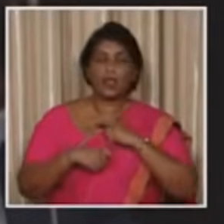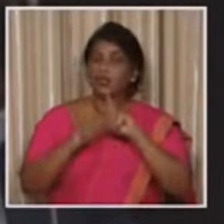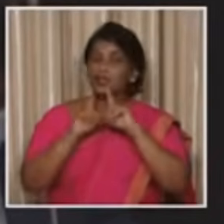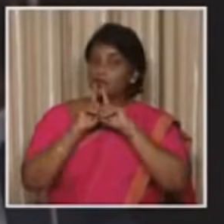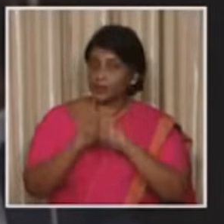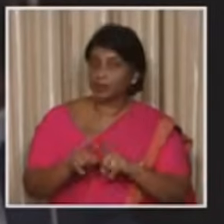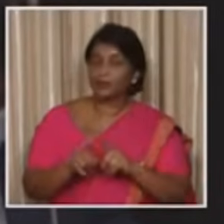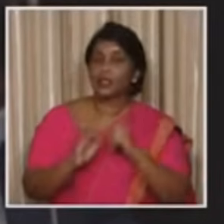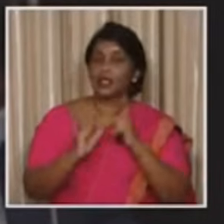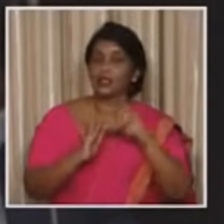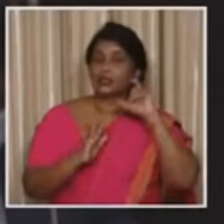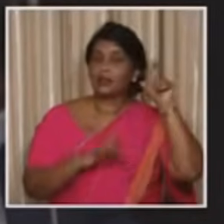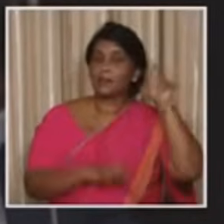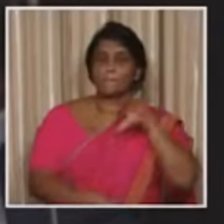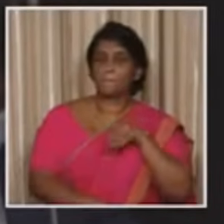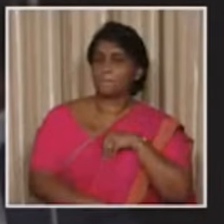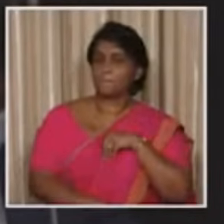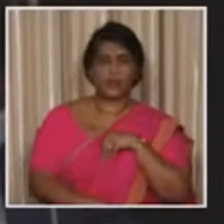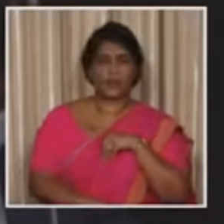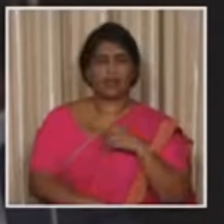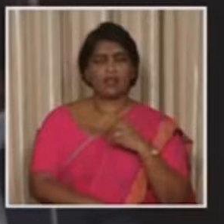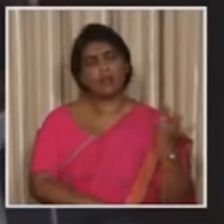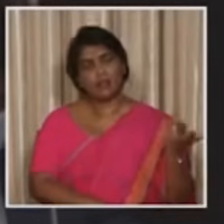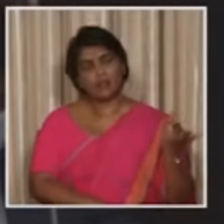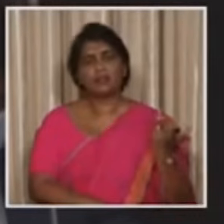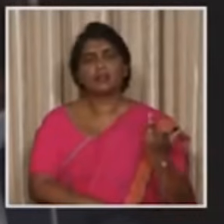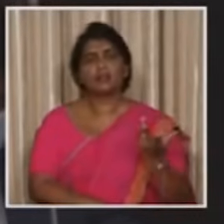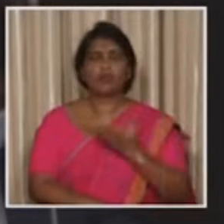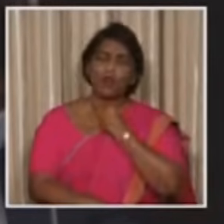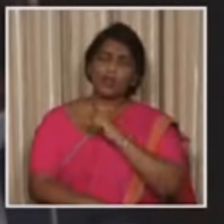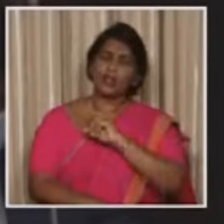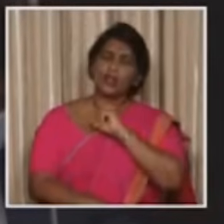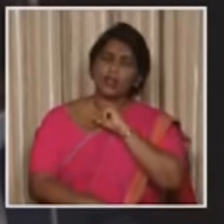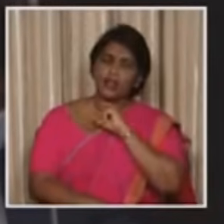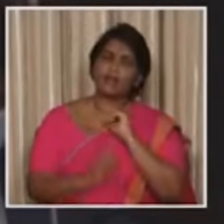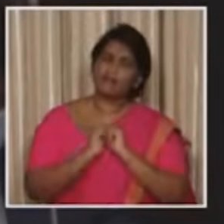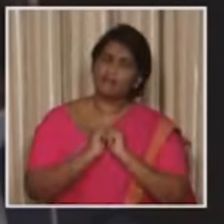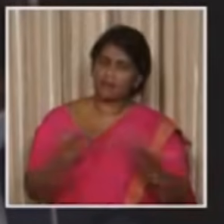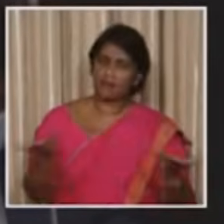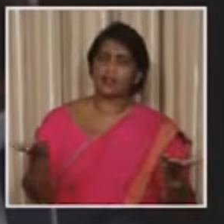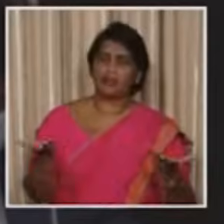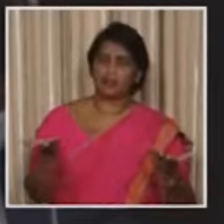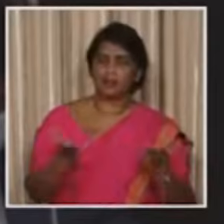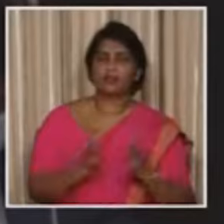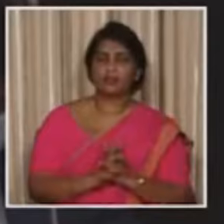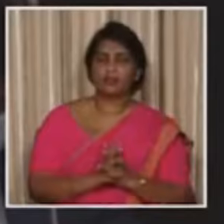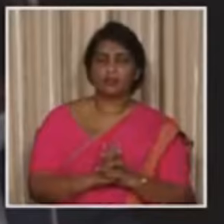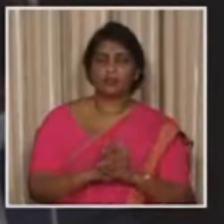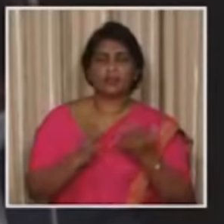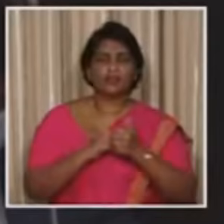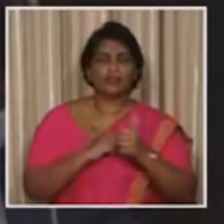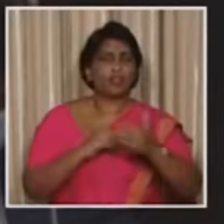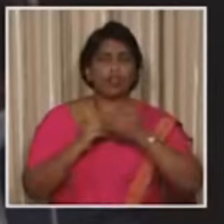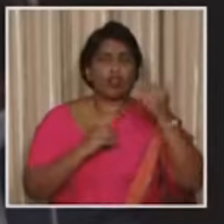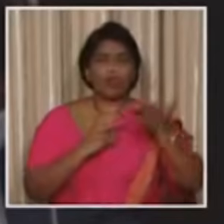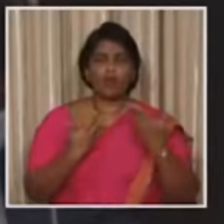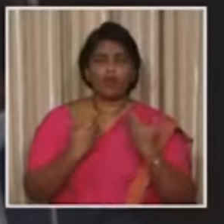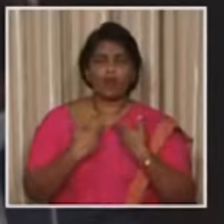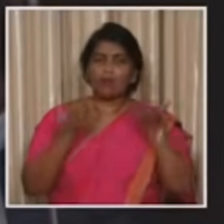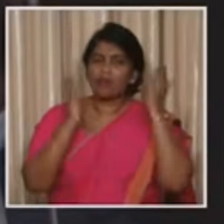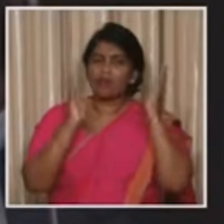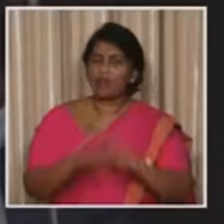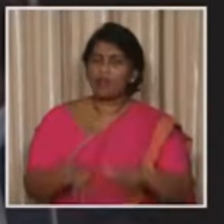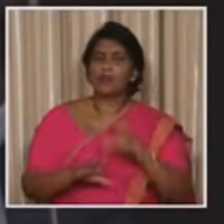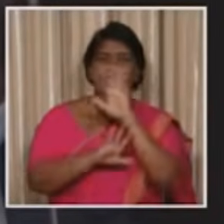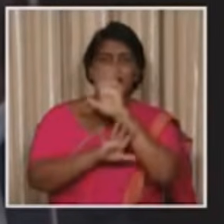කියලා ICC පිළිගන්න එකඟ නැත්තම් මේ බොරුවට කෑ ගැහුවයි කියලා කිසි තේරුමක් වෙන්නේ නැහැ මොකද්ද එකෙන් වෙන්නේ අවසානයේ